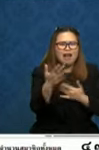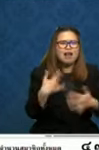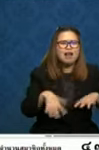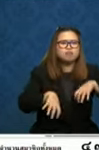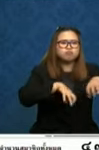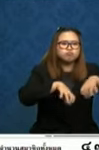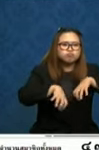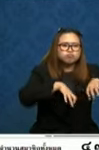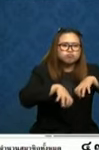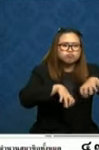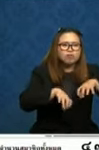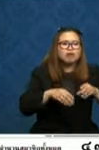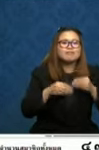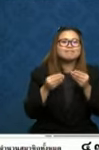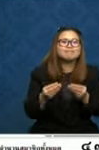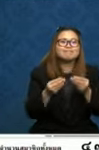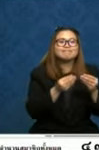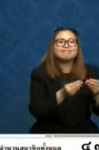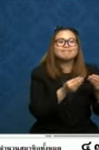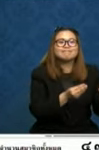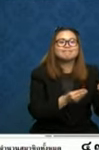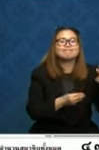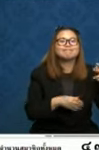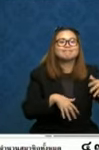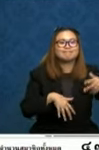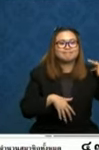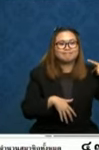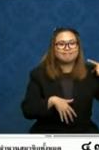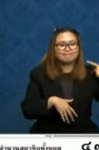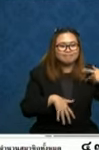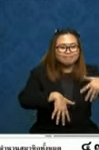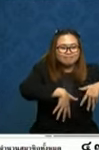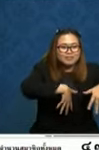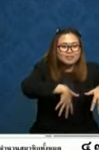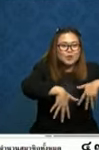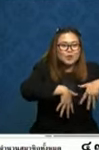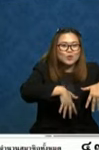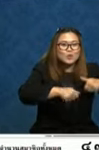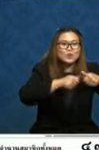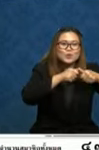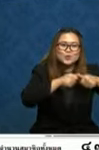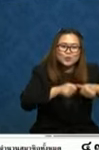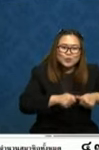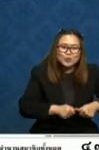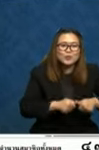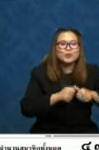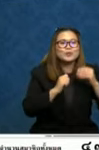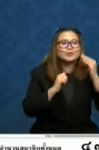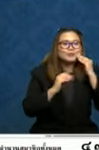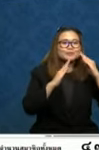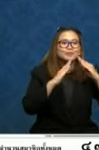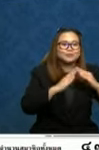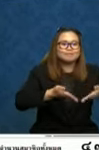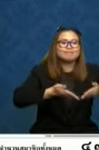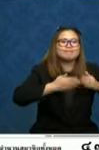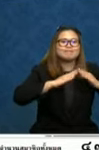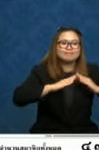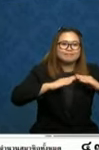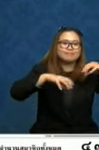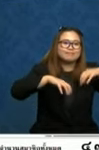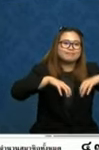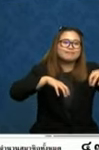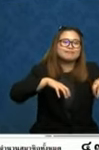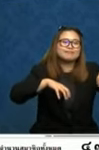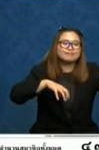สรรให้กับประชาชนอยู่อาศัยนะครับแต่จนบัดนี้นะครับการบริหารจัดการที่ดินในการที่จะออกเอกสาร